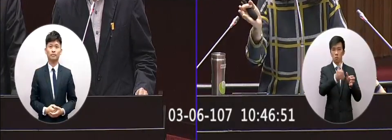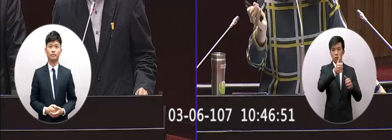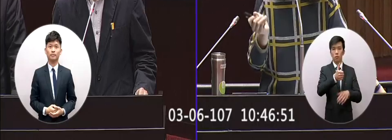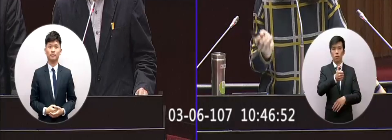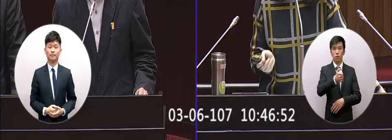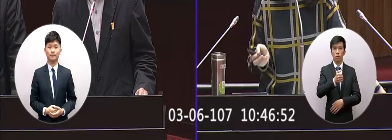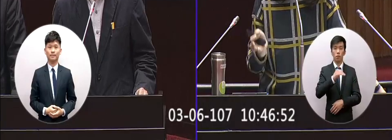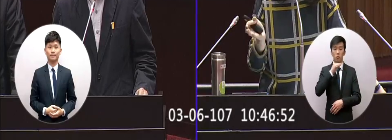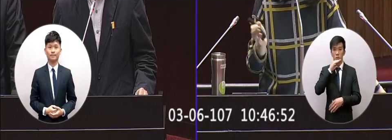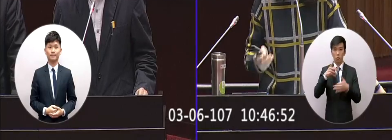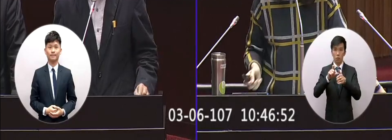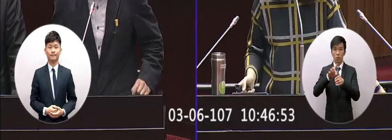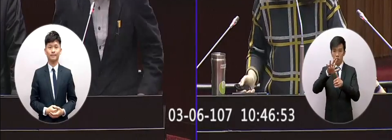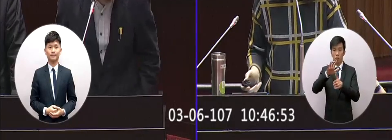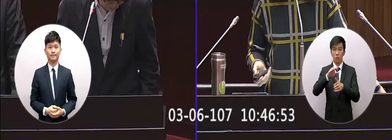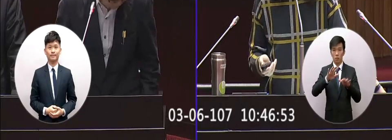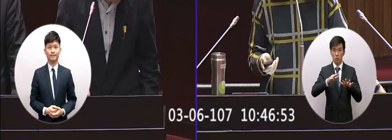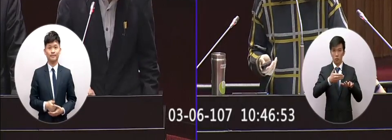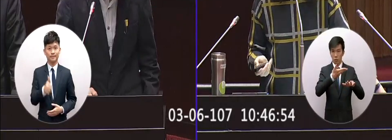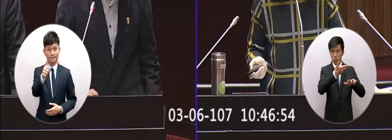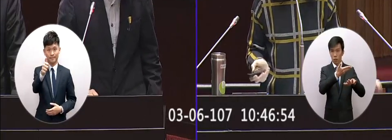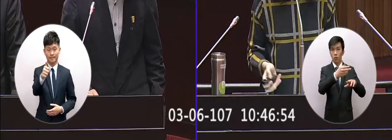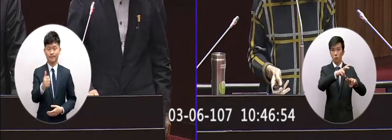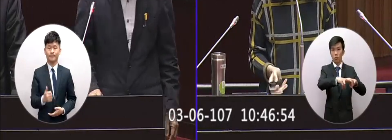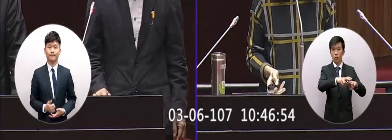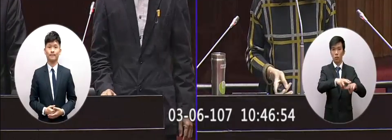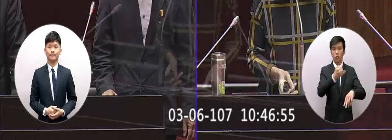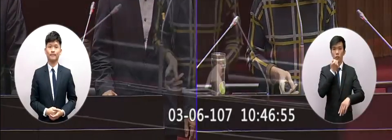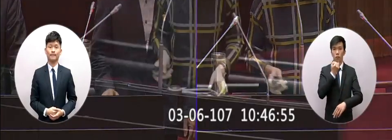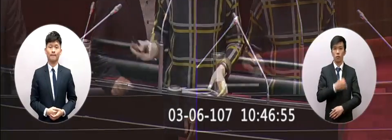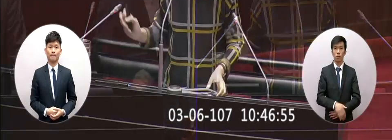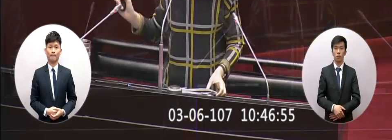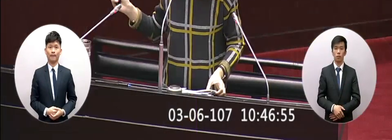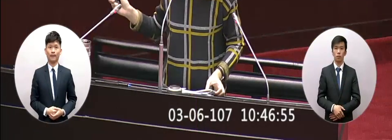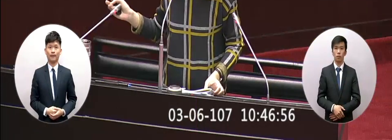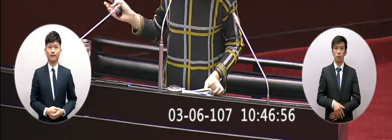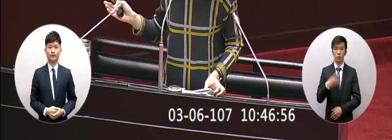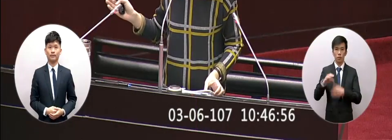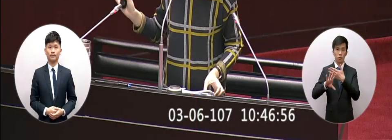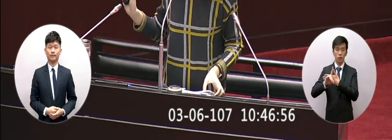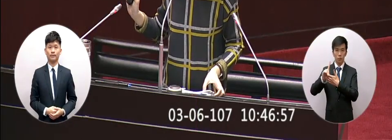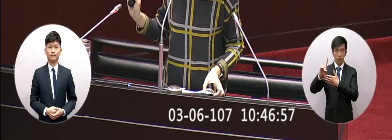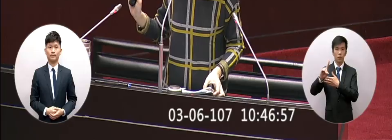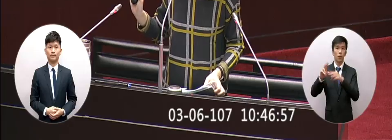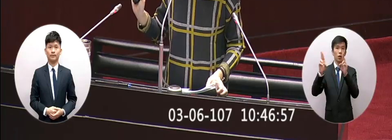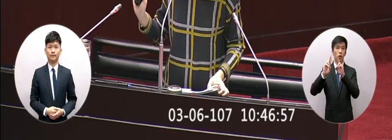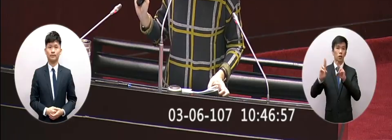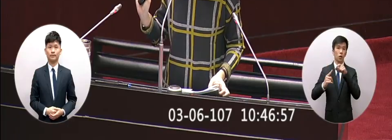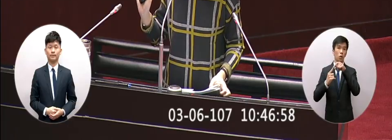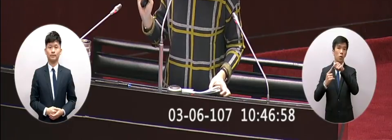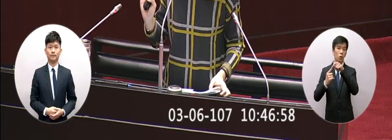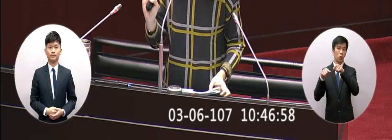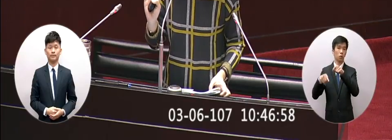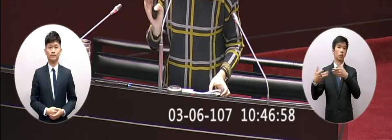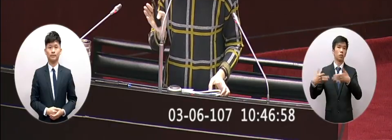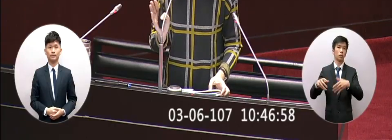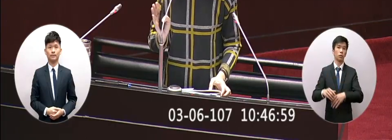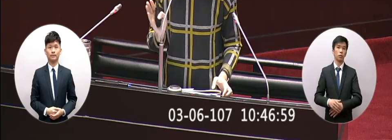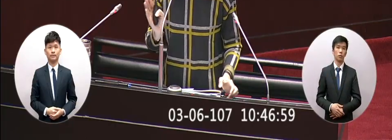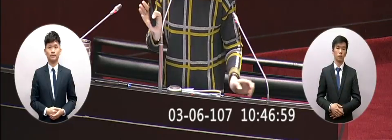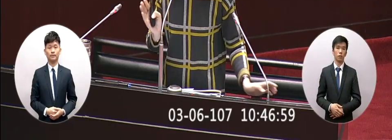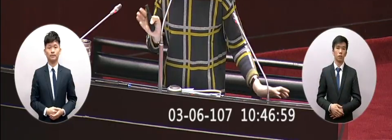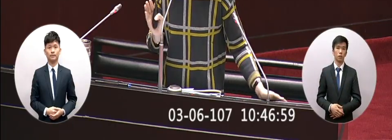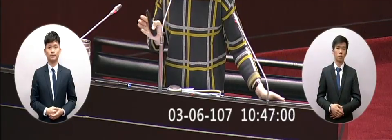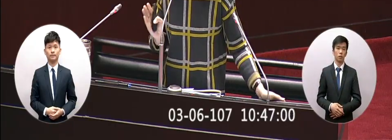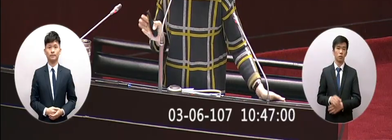个问题哦，请您先回座。 好，谢谢。 来，我再来问一个问题哦，是电动公车问题哦，因为其实这阵